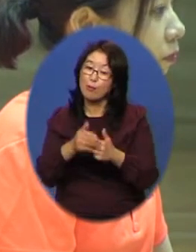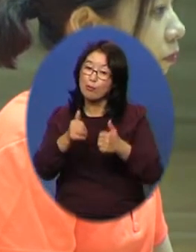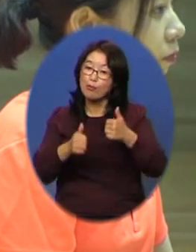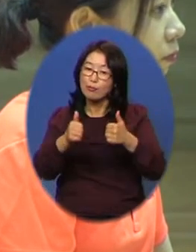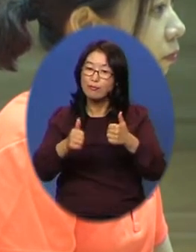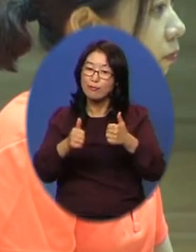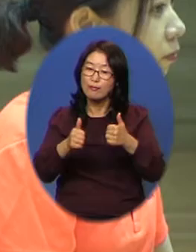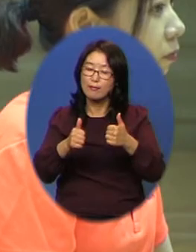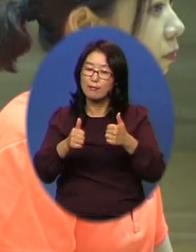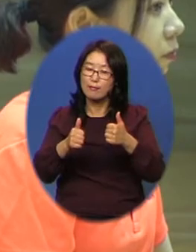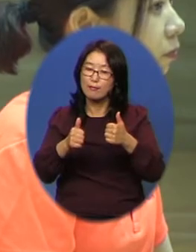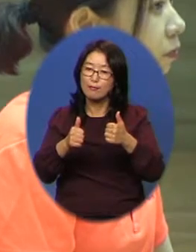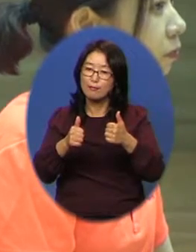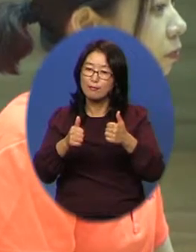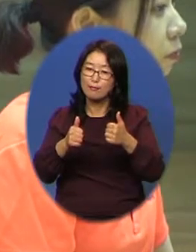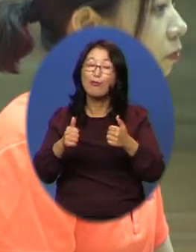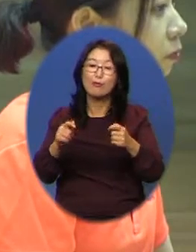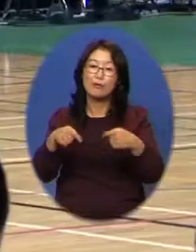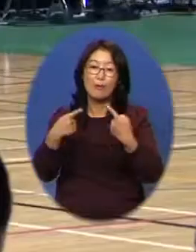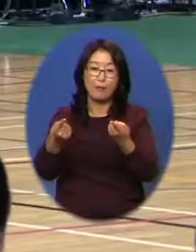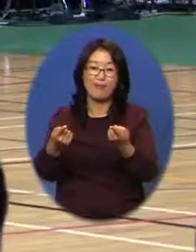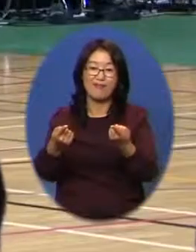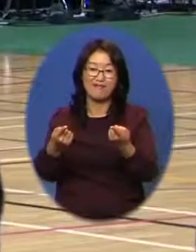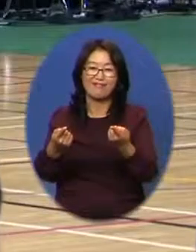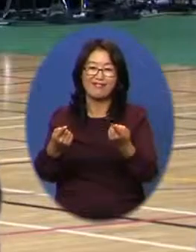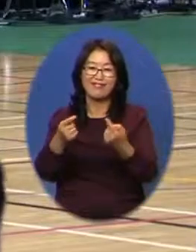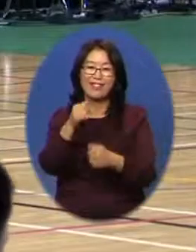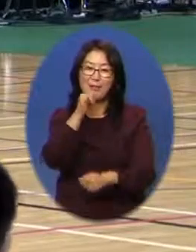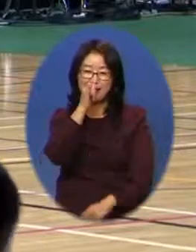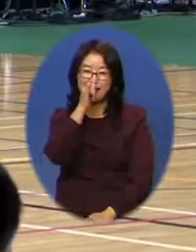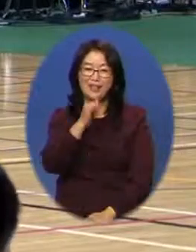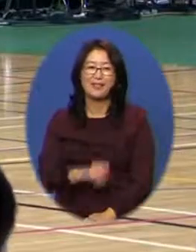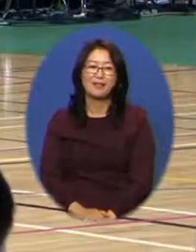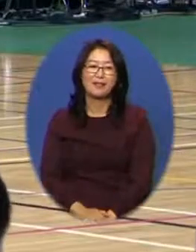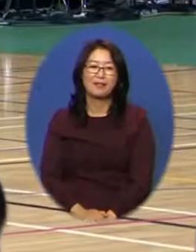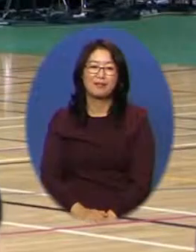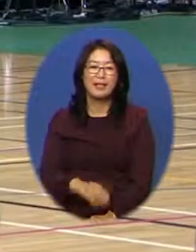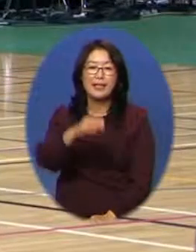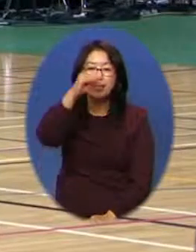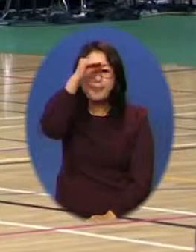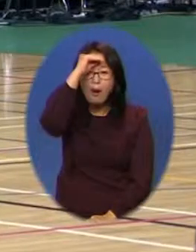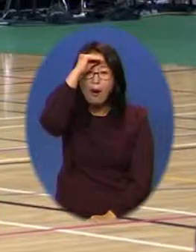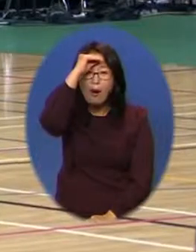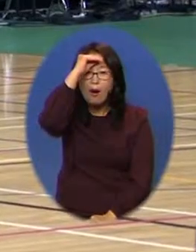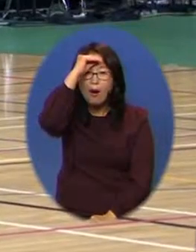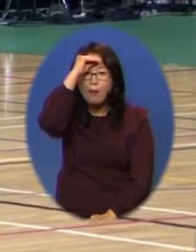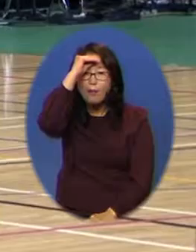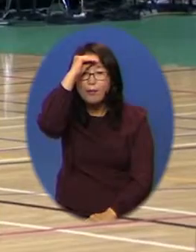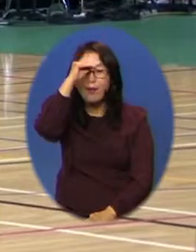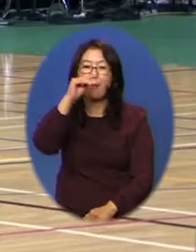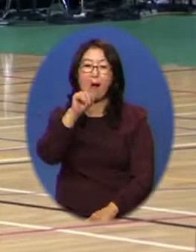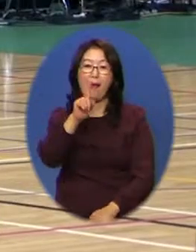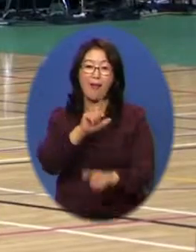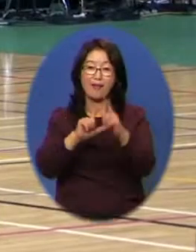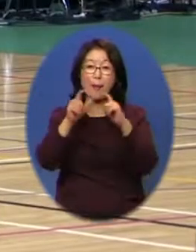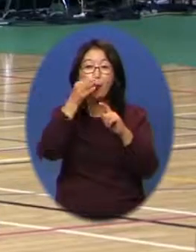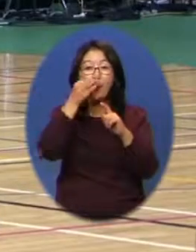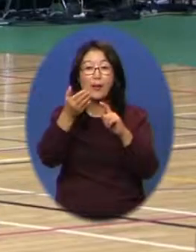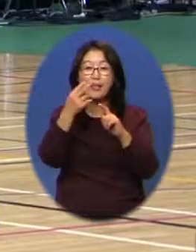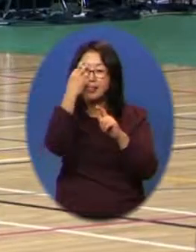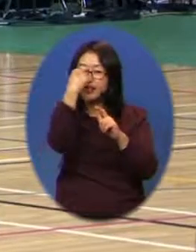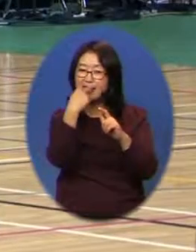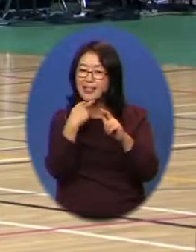훌륭한 경기력을 현재 보여주고 있습니다. 시범 경기 하나만 더 보여드리겠습니다. 우리 시각장애인분들을